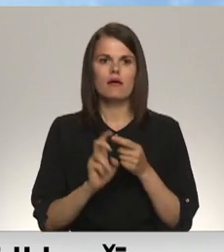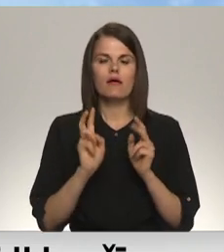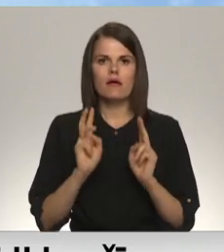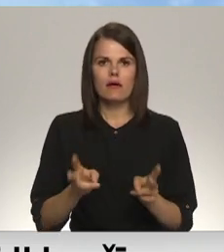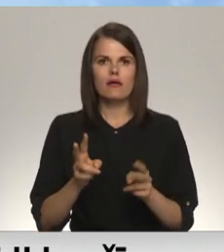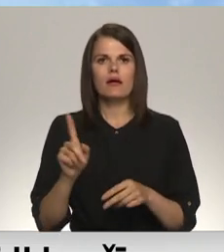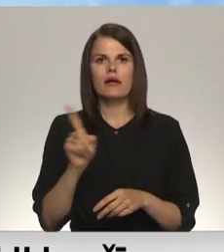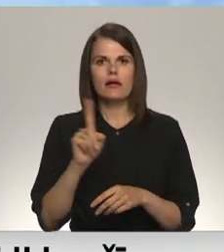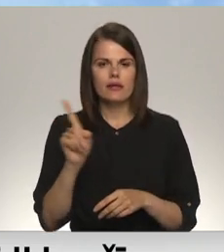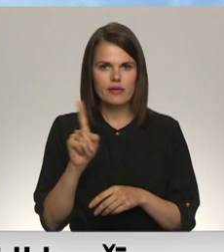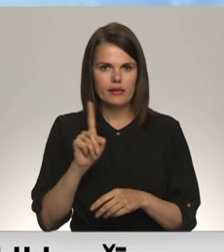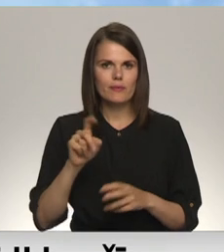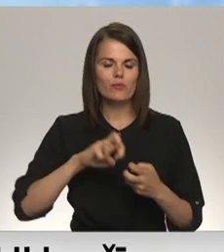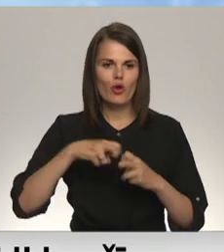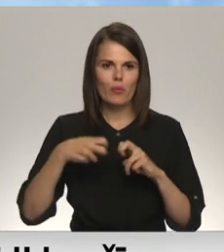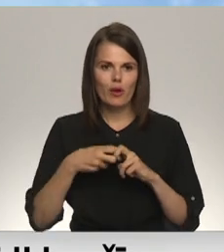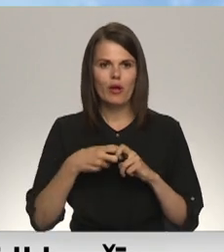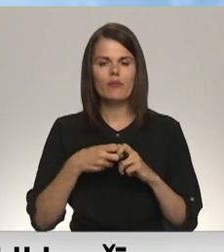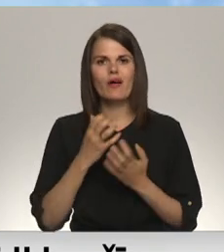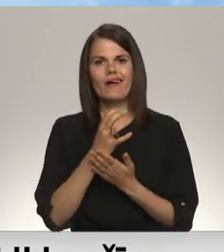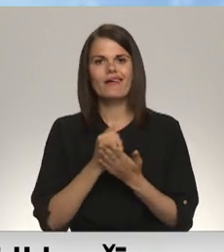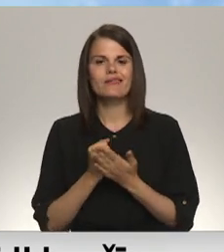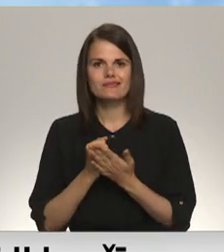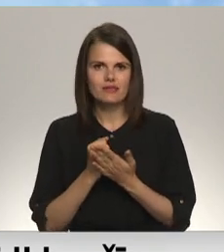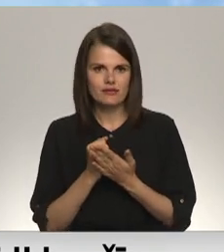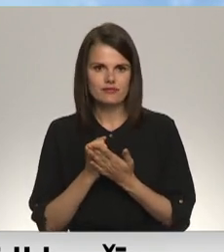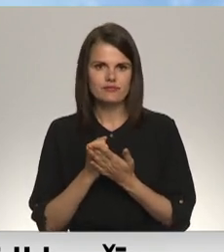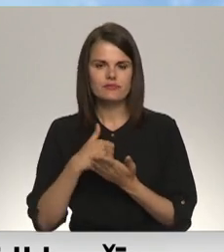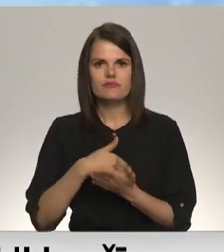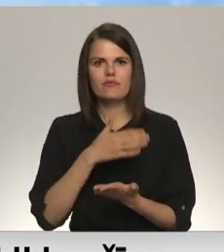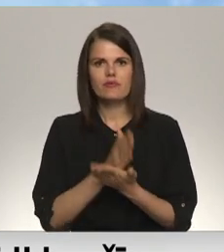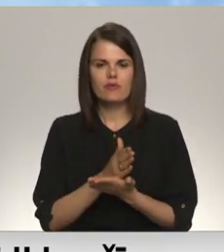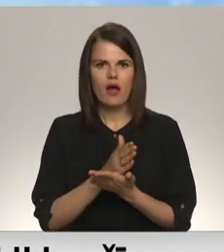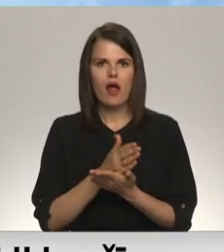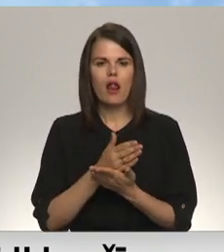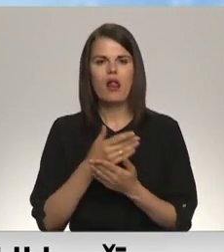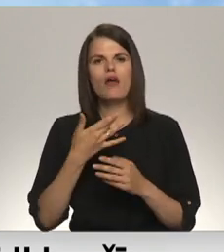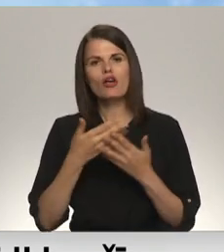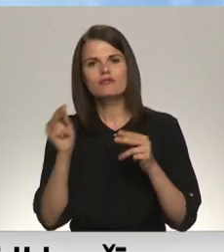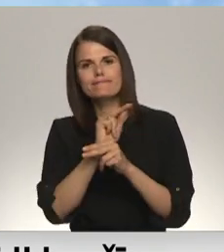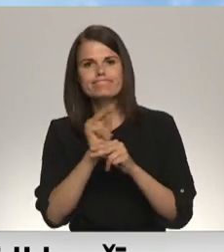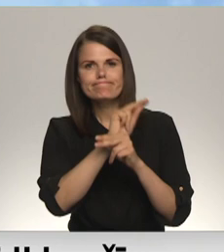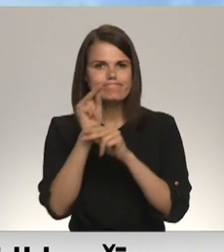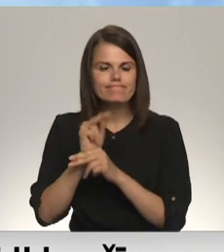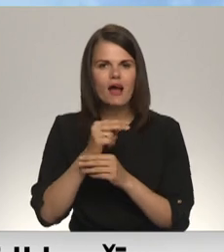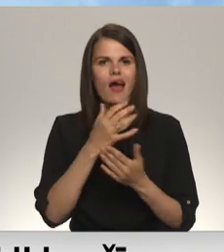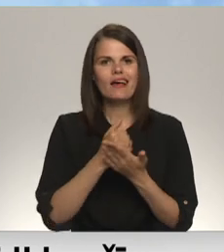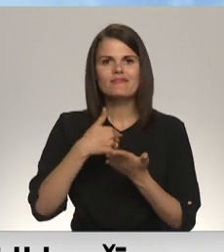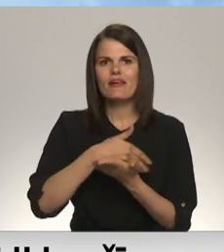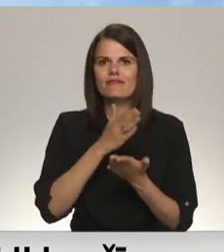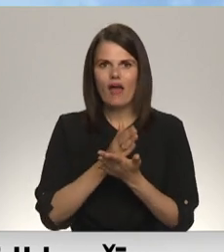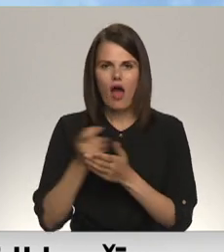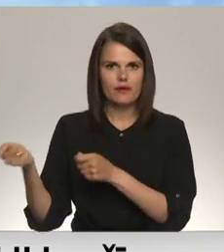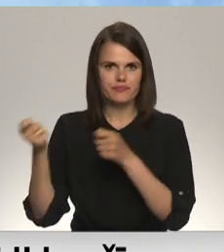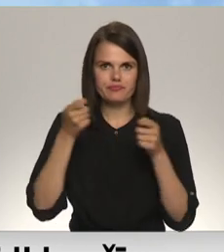ir problēmas rezervju daļu piegāžu grafikos. Tas